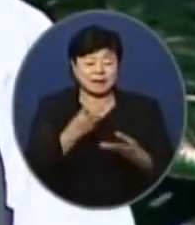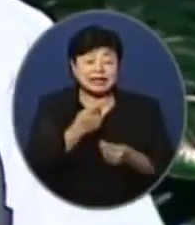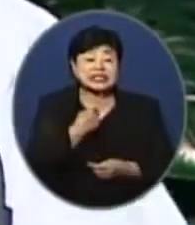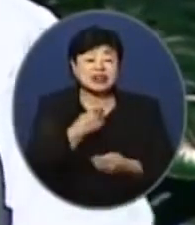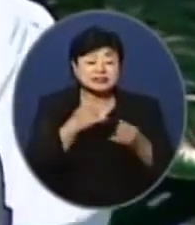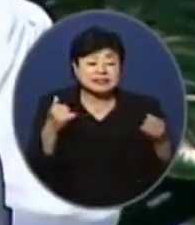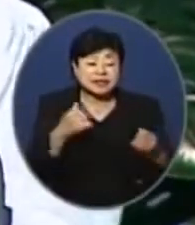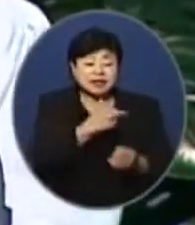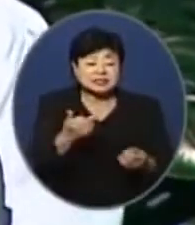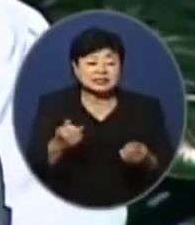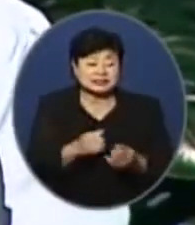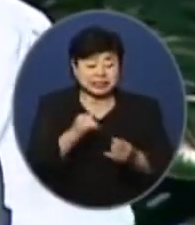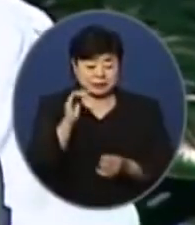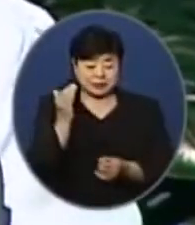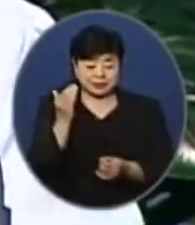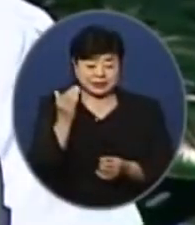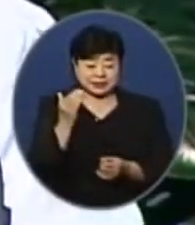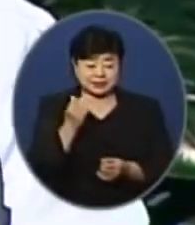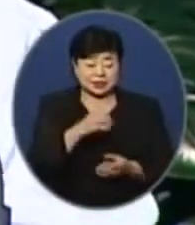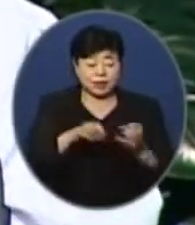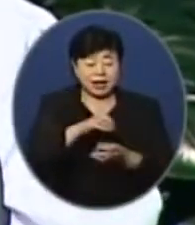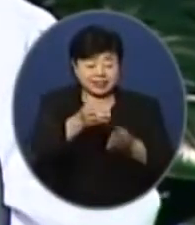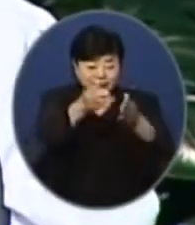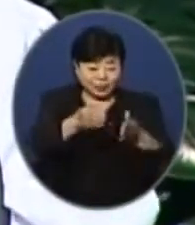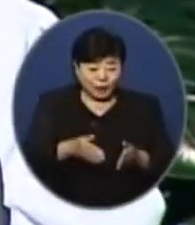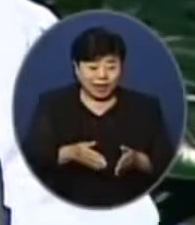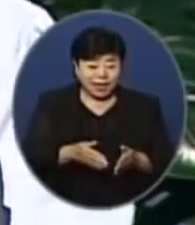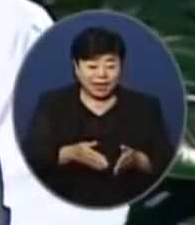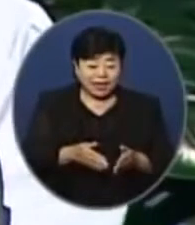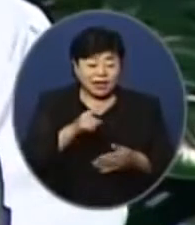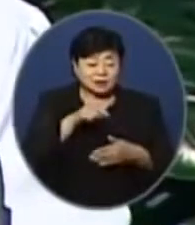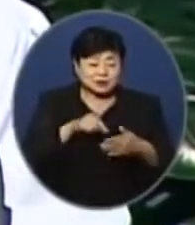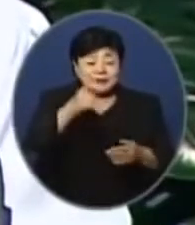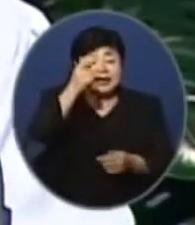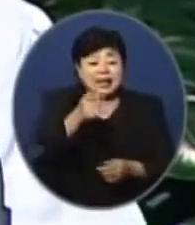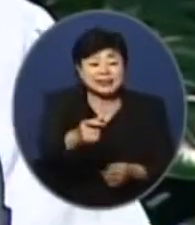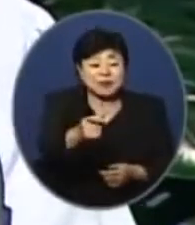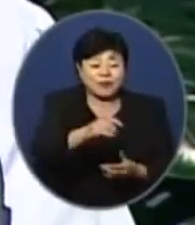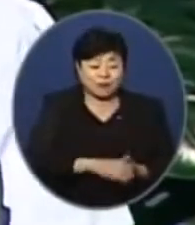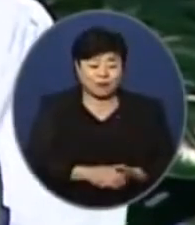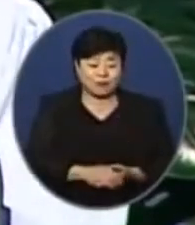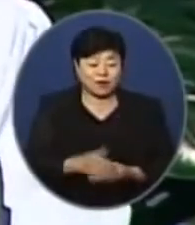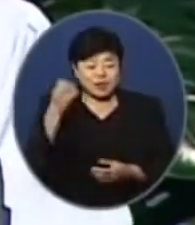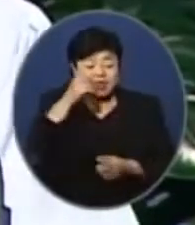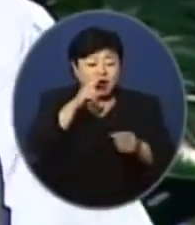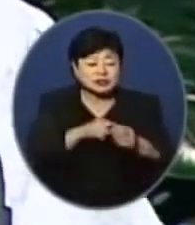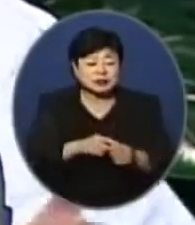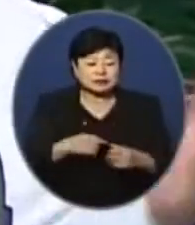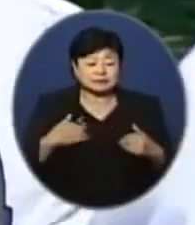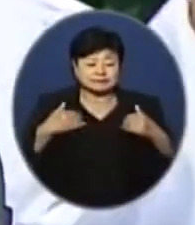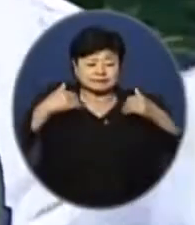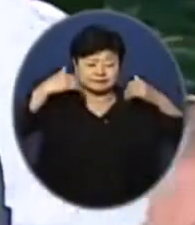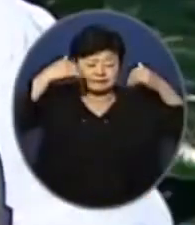겪은 사람이 나중에 큰 인물이 됩니다. 환난을 통하여 그의 속사람이 강건해지고 영적으로 성숙하고